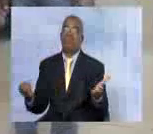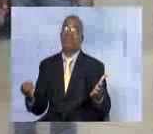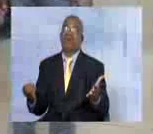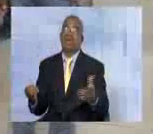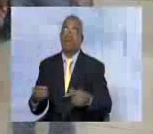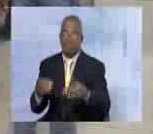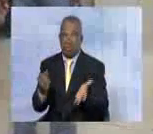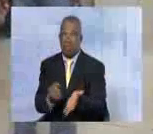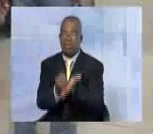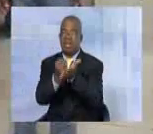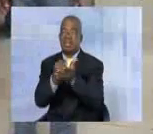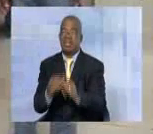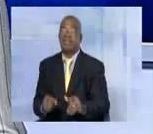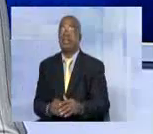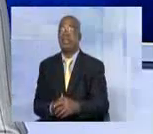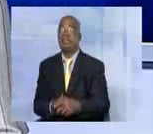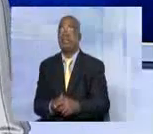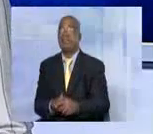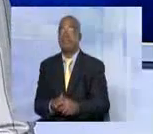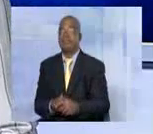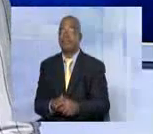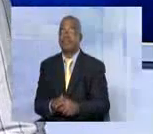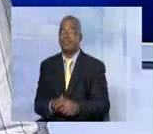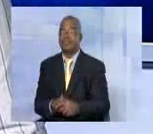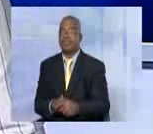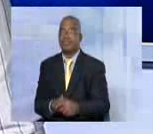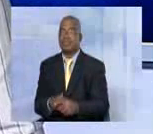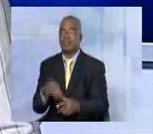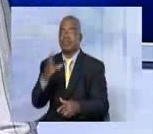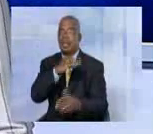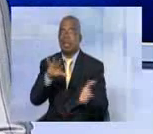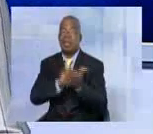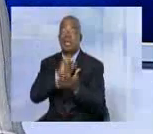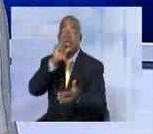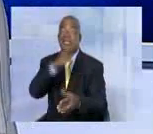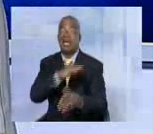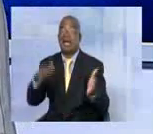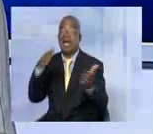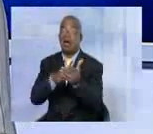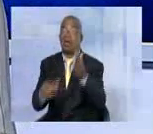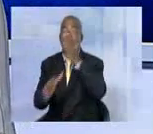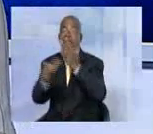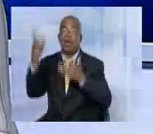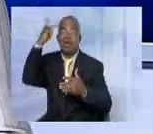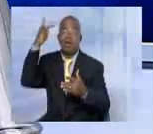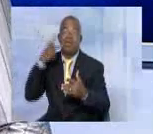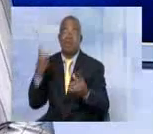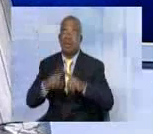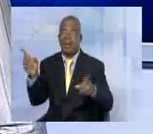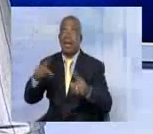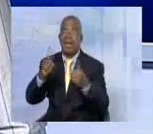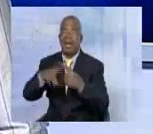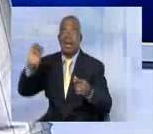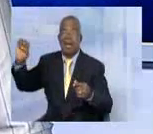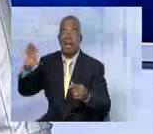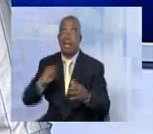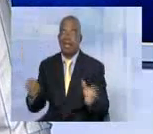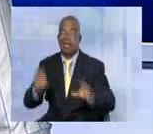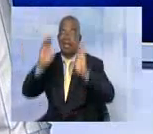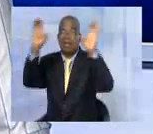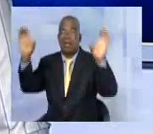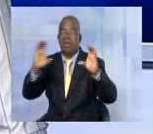de gestion du fonds. Brou Akpoassou, dans la sous-préfecture de Bongouanou. Là-bas, l'heure est à la